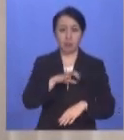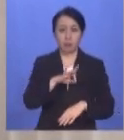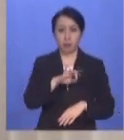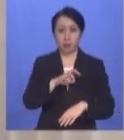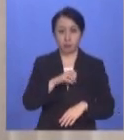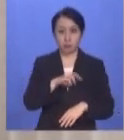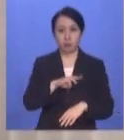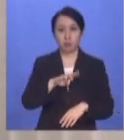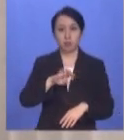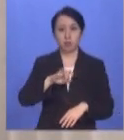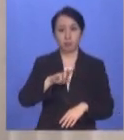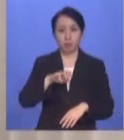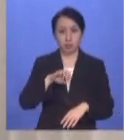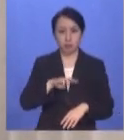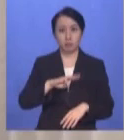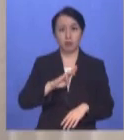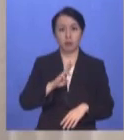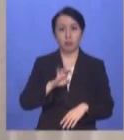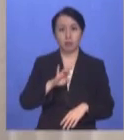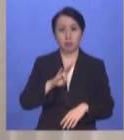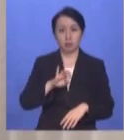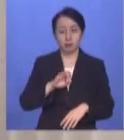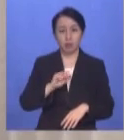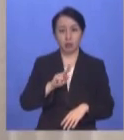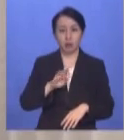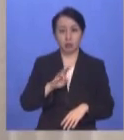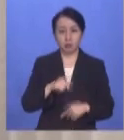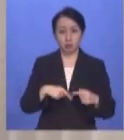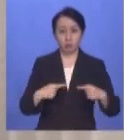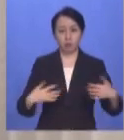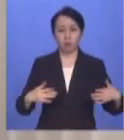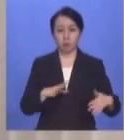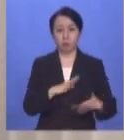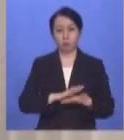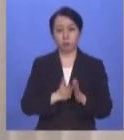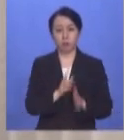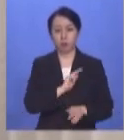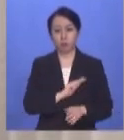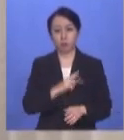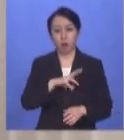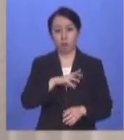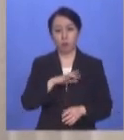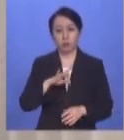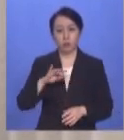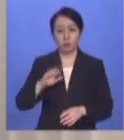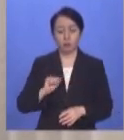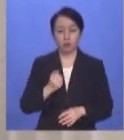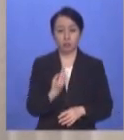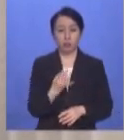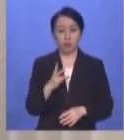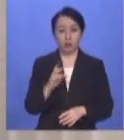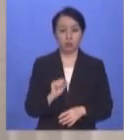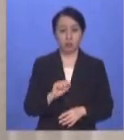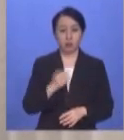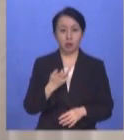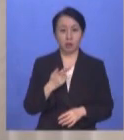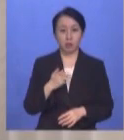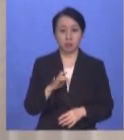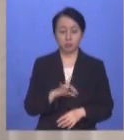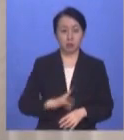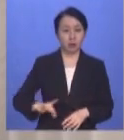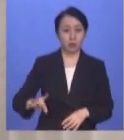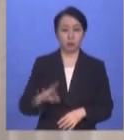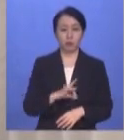Тимиряйском, Жамбылском, Есильском, Кызылжарском, Аккаинском. Оптимальные условия в районах Габита-Мусрепова, Шалахына, Айртауском